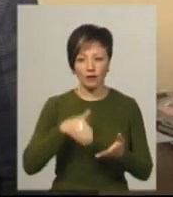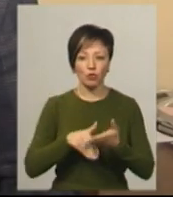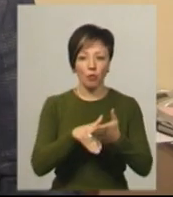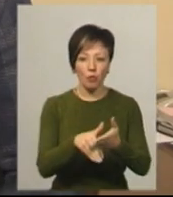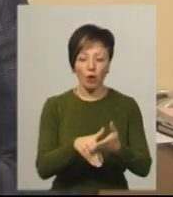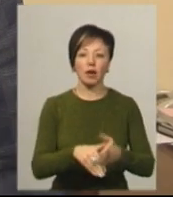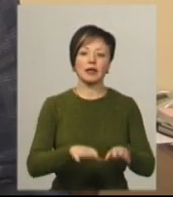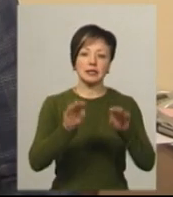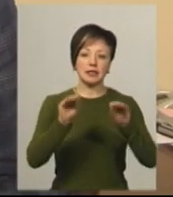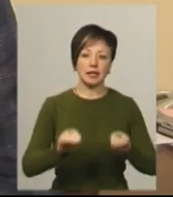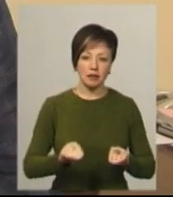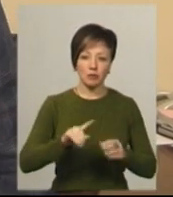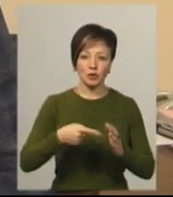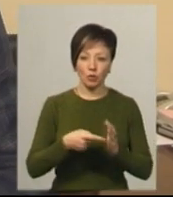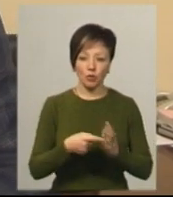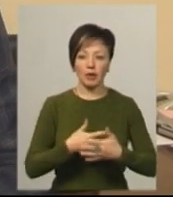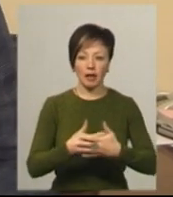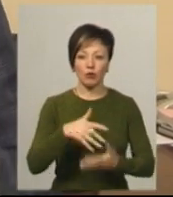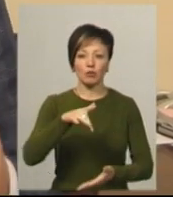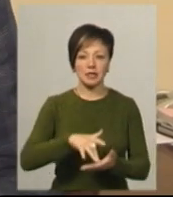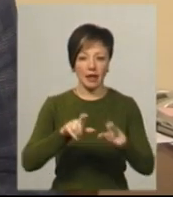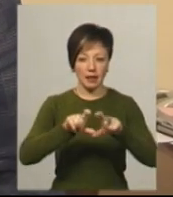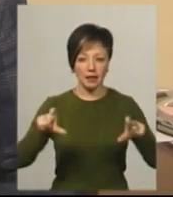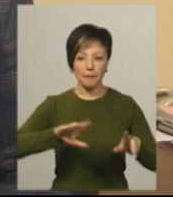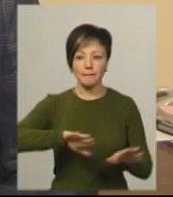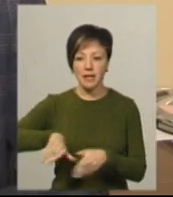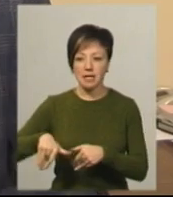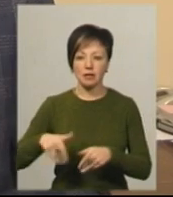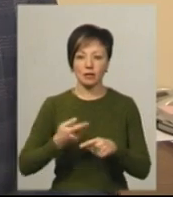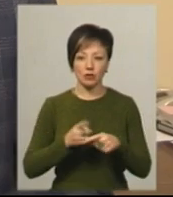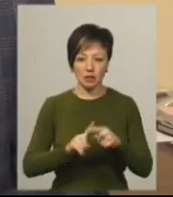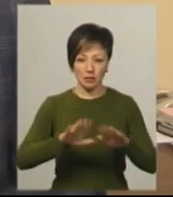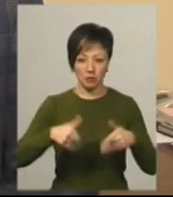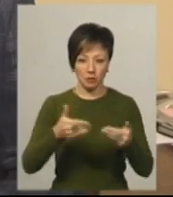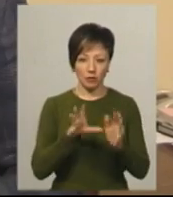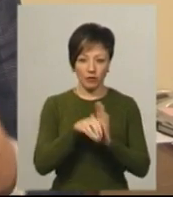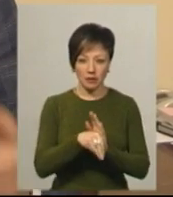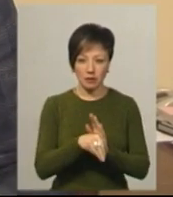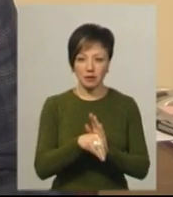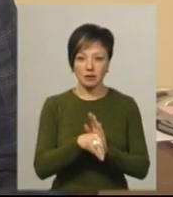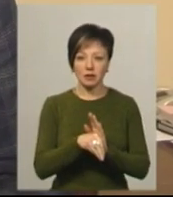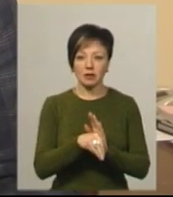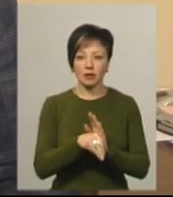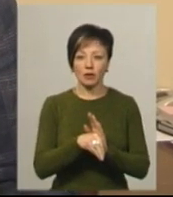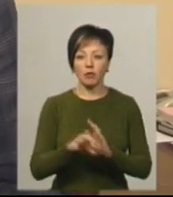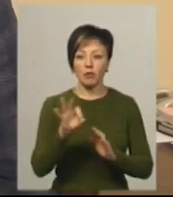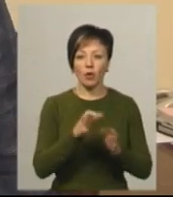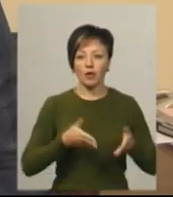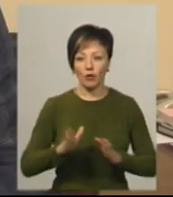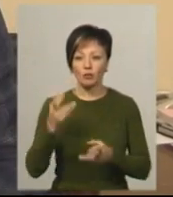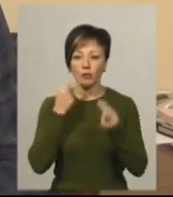допомога, статистика в міському перинатальному центрі. Після того, як ми цю ініціативу запровадили, вона стосовно